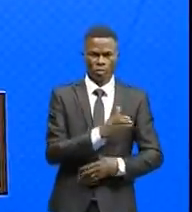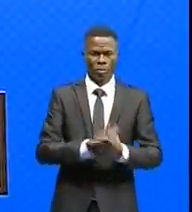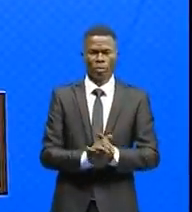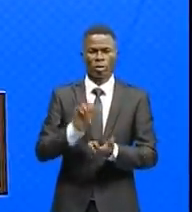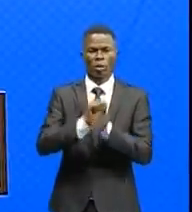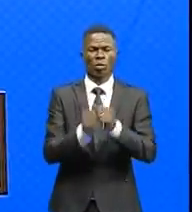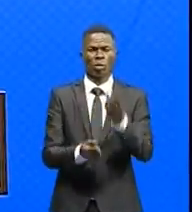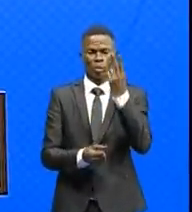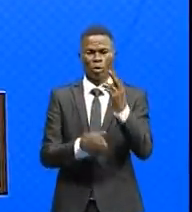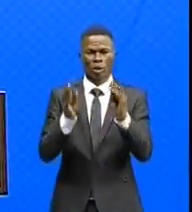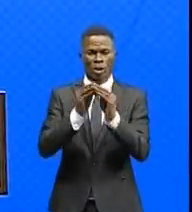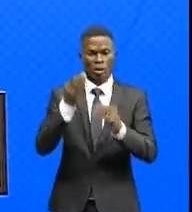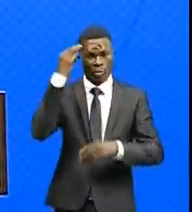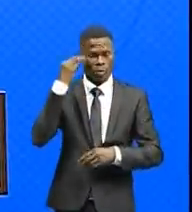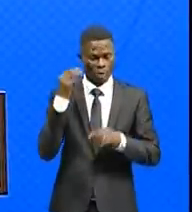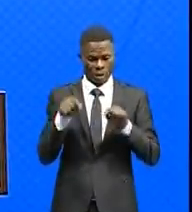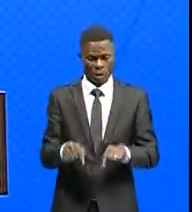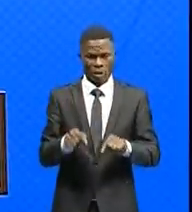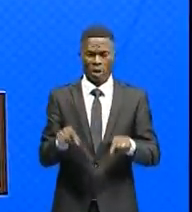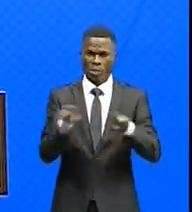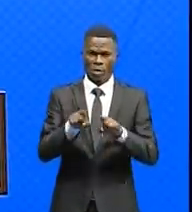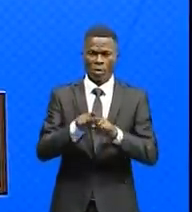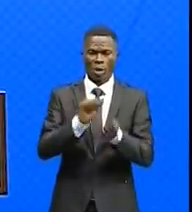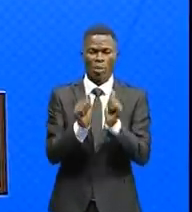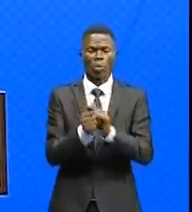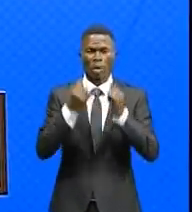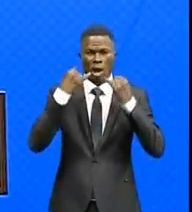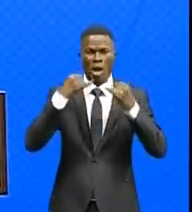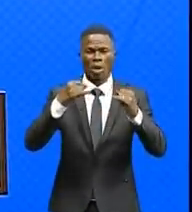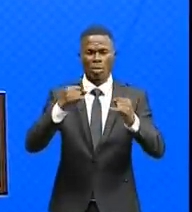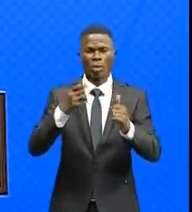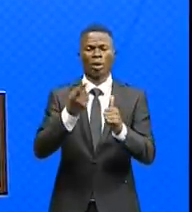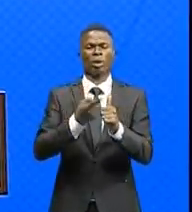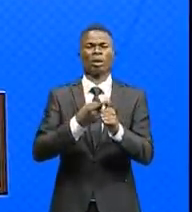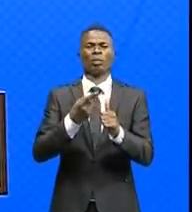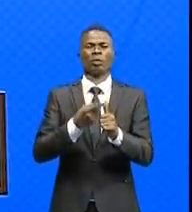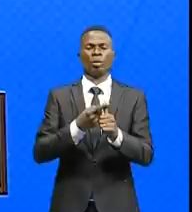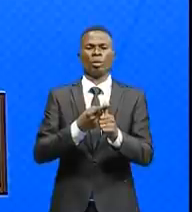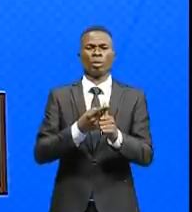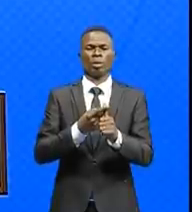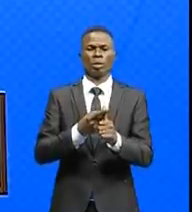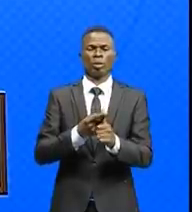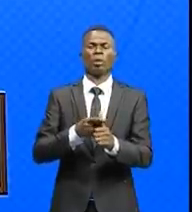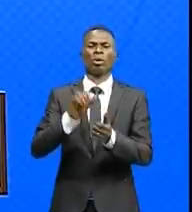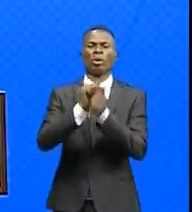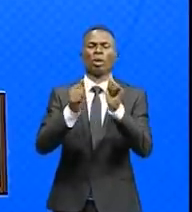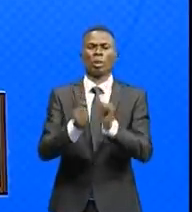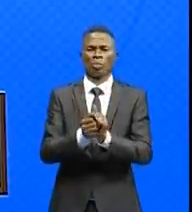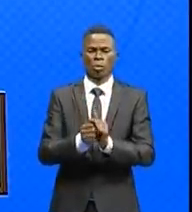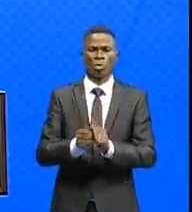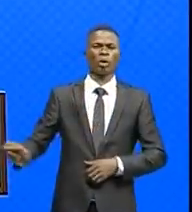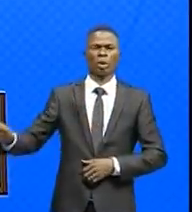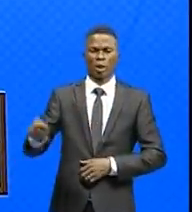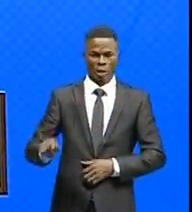Chapitre 2 du Conseil de ministres de ce jour relatif aux points d'information. 1. État et administration du